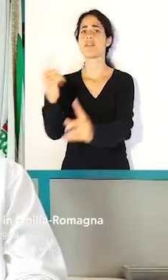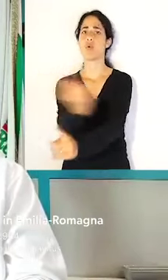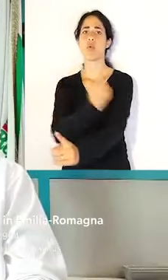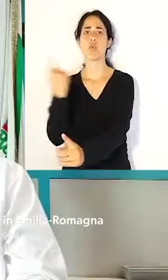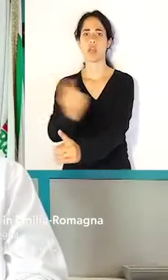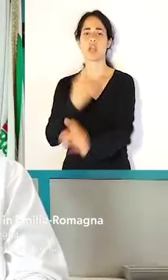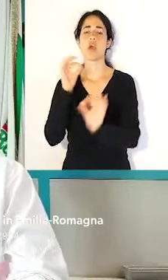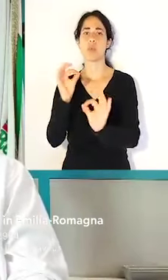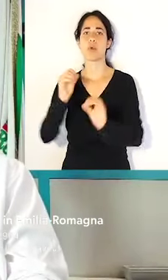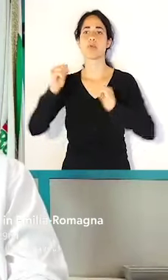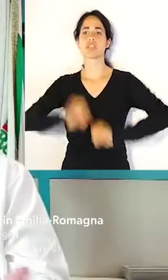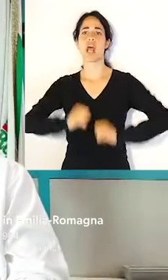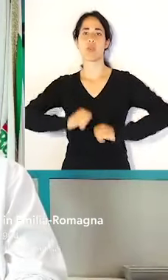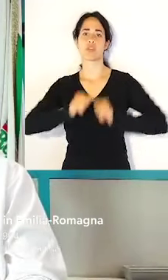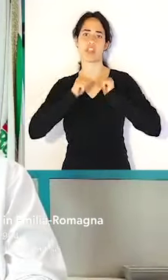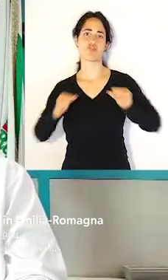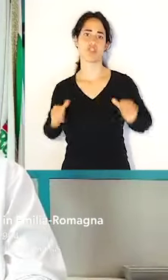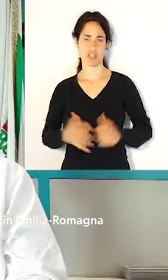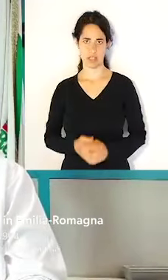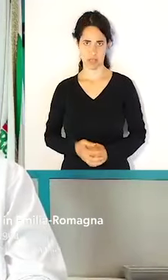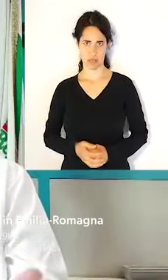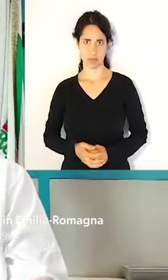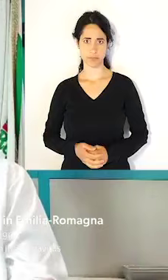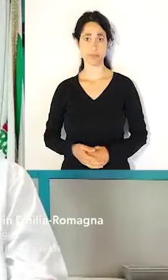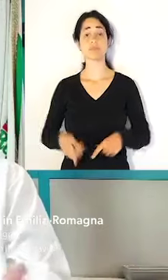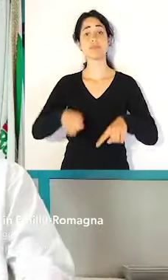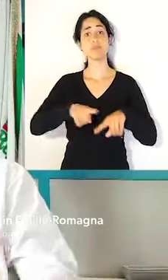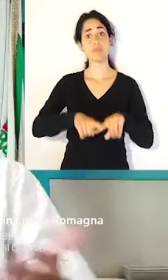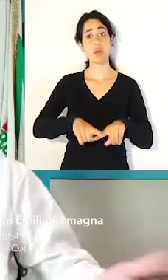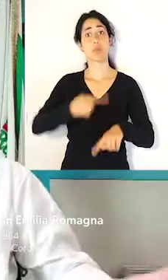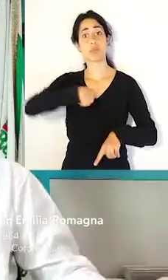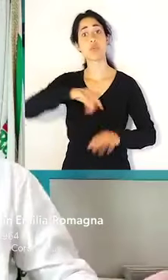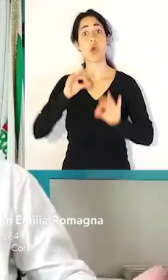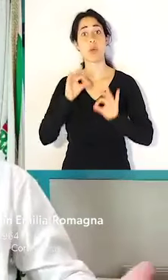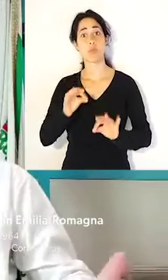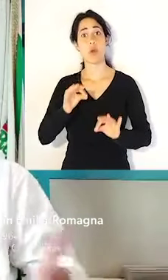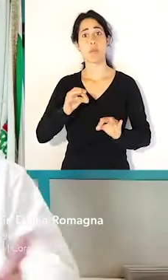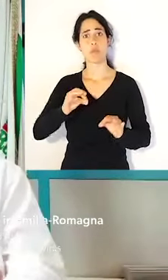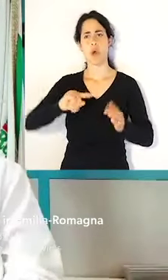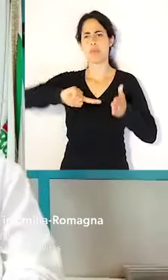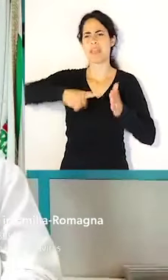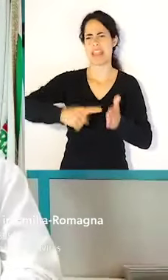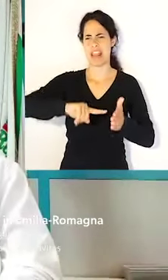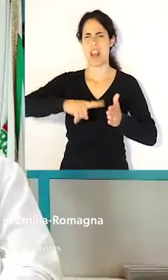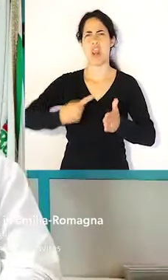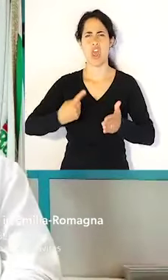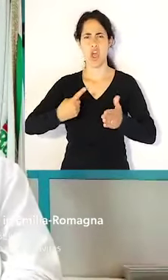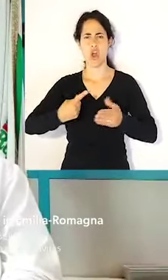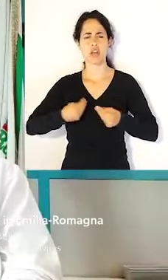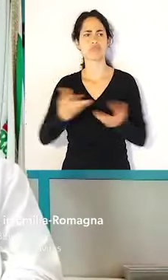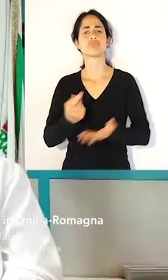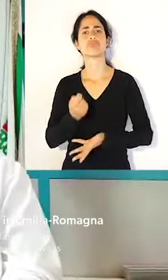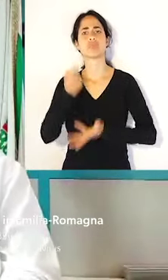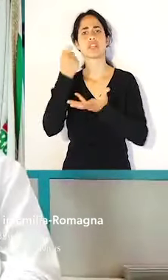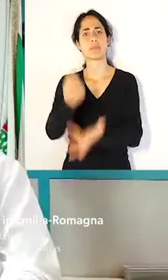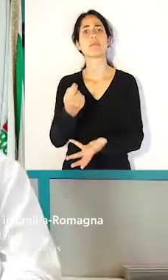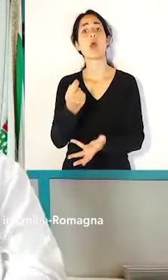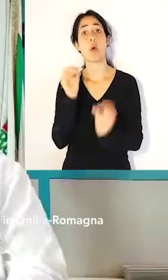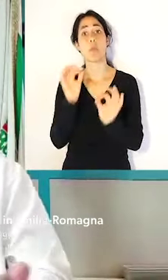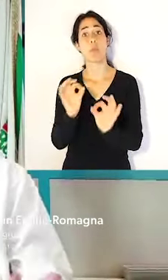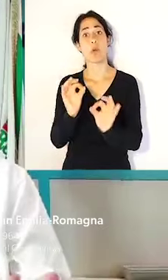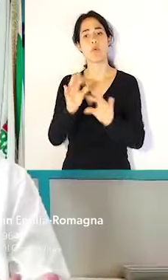Poi i 26 milioni che abbiamo speso per il Covid Intensive Care, che resteranno, non sono stati milioni spesi per una struttura